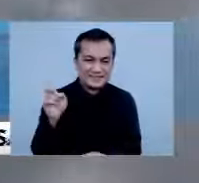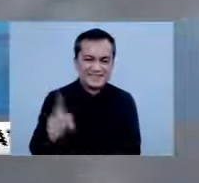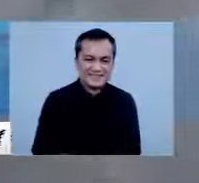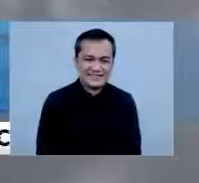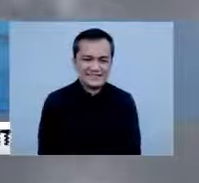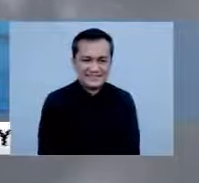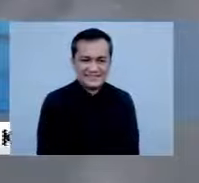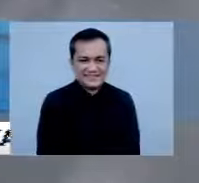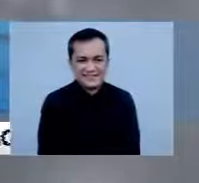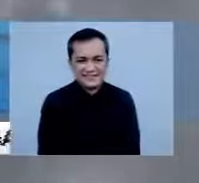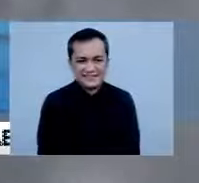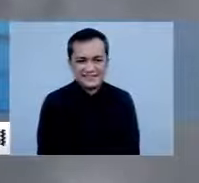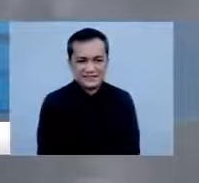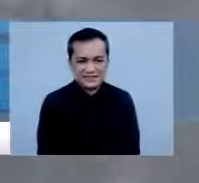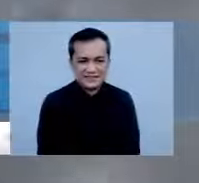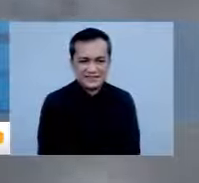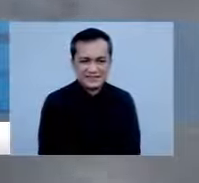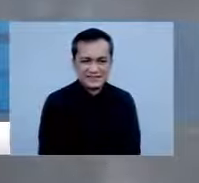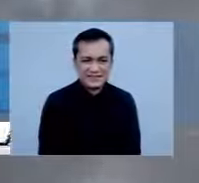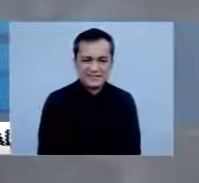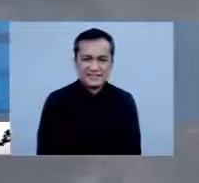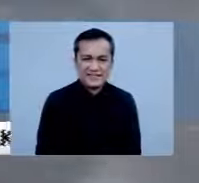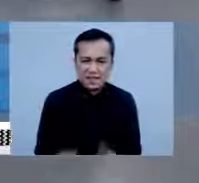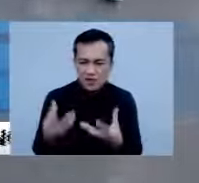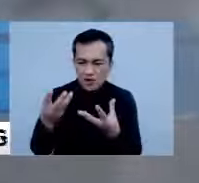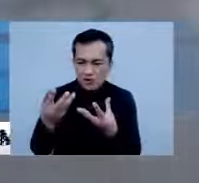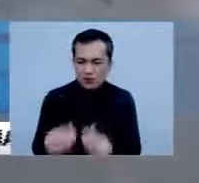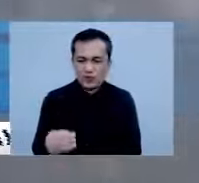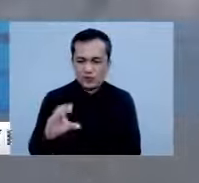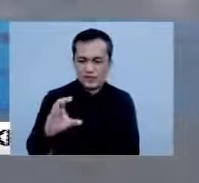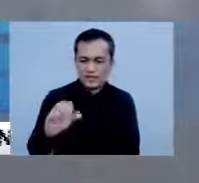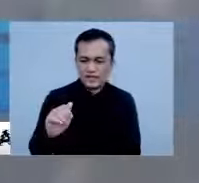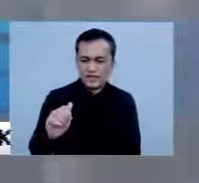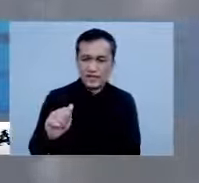lang. Nakakawala pa ng calories. Oh. Yes!